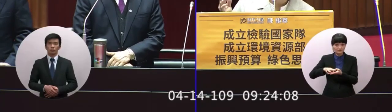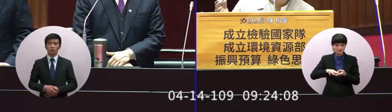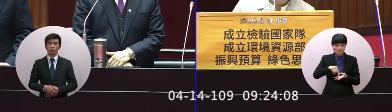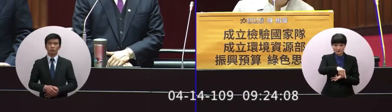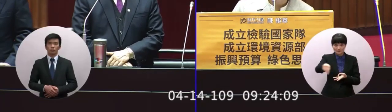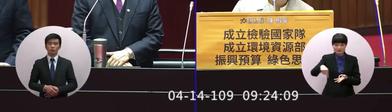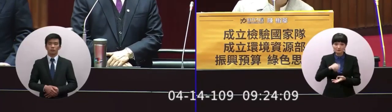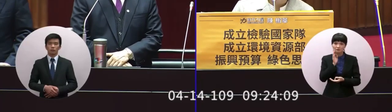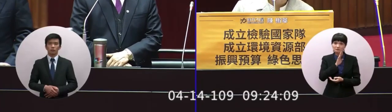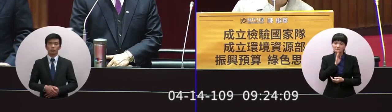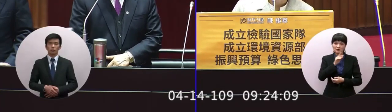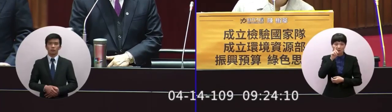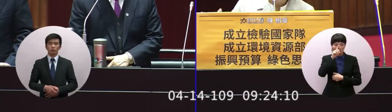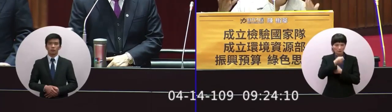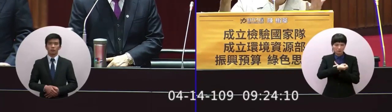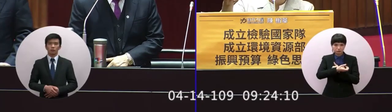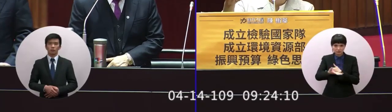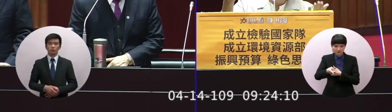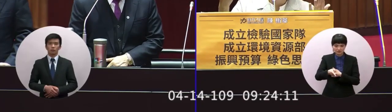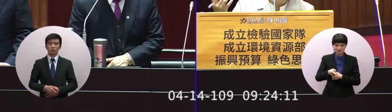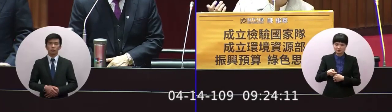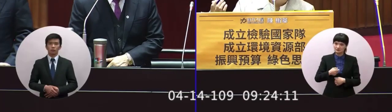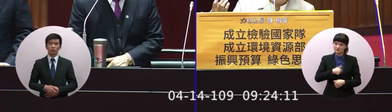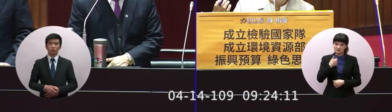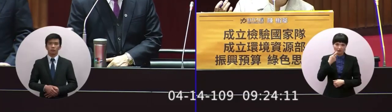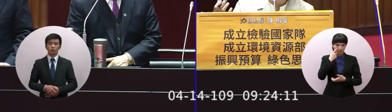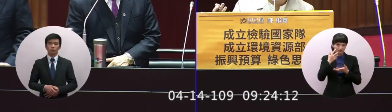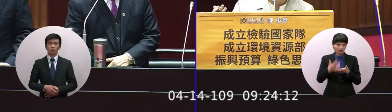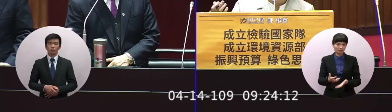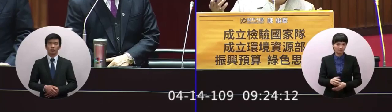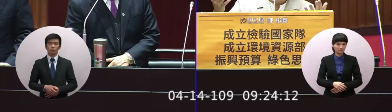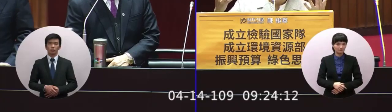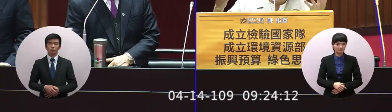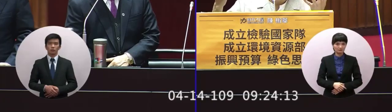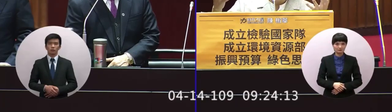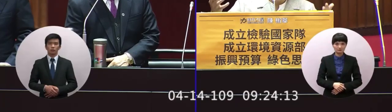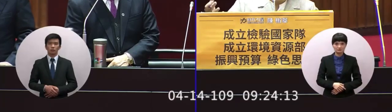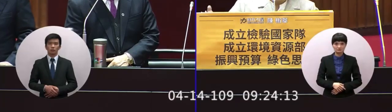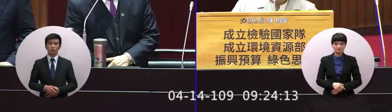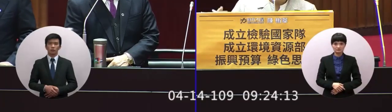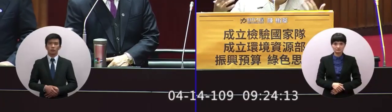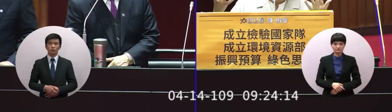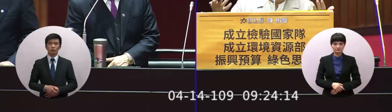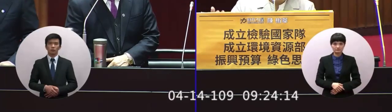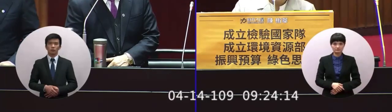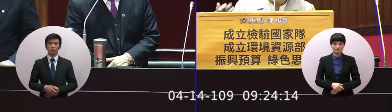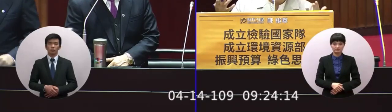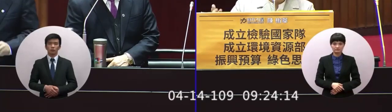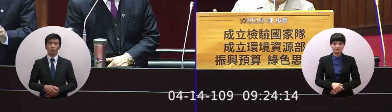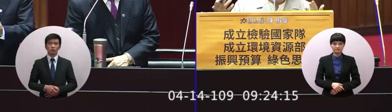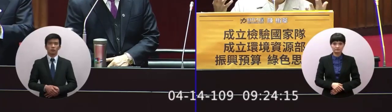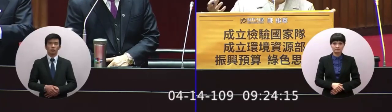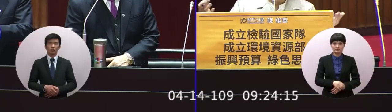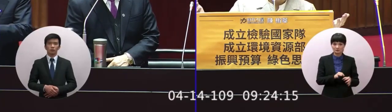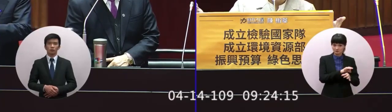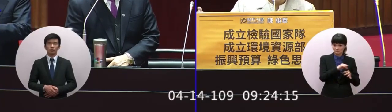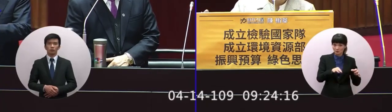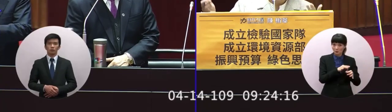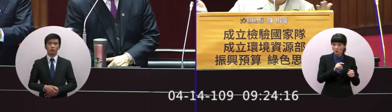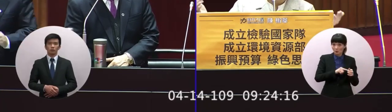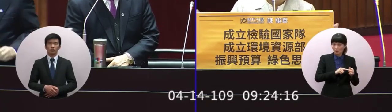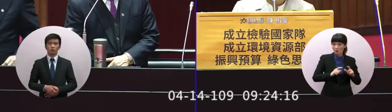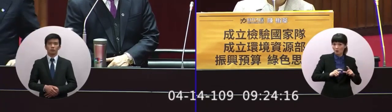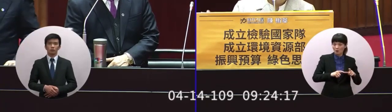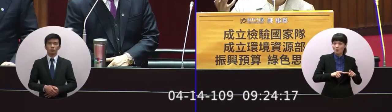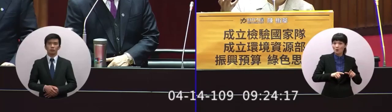物污染这么严重的情形，那看看院长是不是在你重视经济发展也能